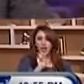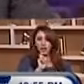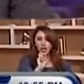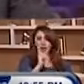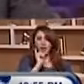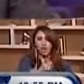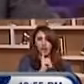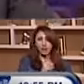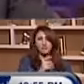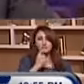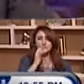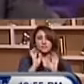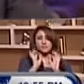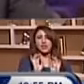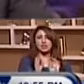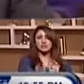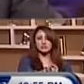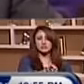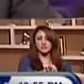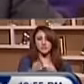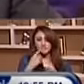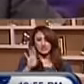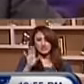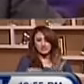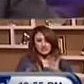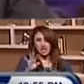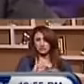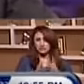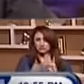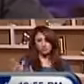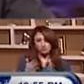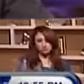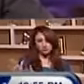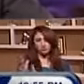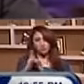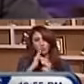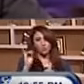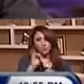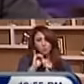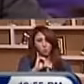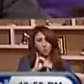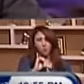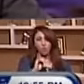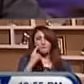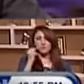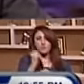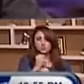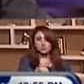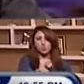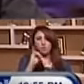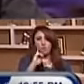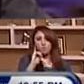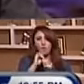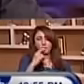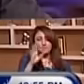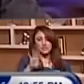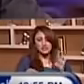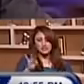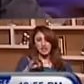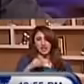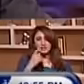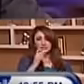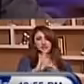النهضة؟ طب وانت مش عارف ايه؟ كفاية سياسة. جايز كل في مدينة الانتاج الاعلامي ممكن يكونوا سامعين الكلام